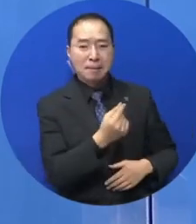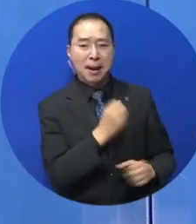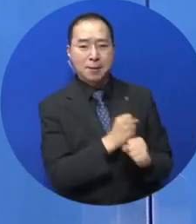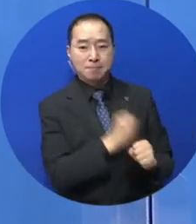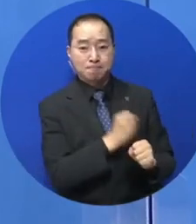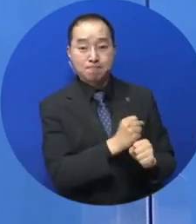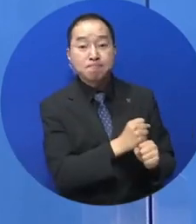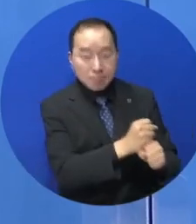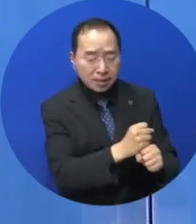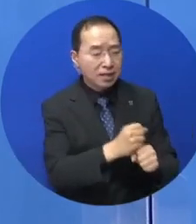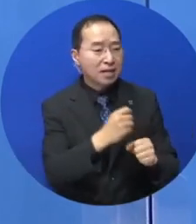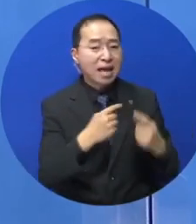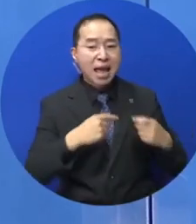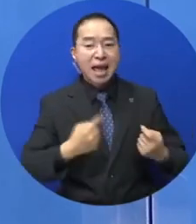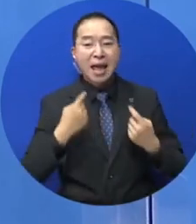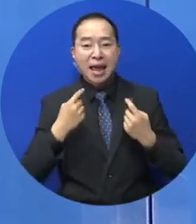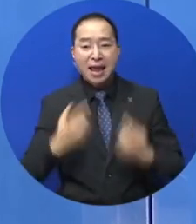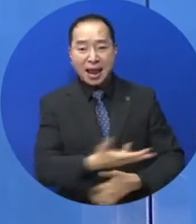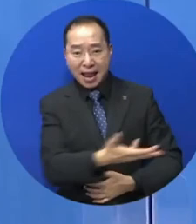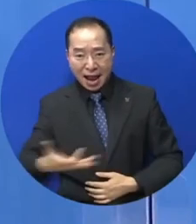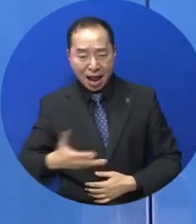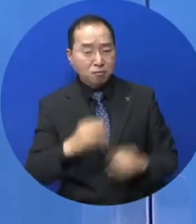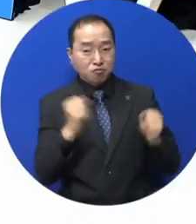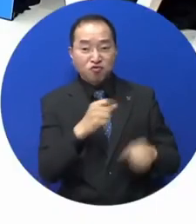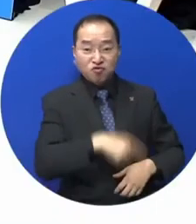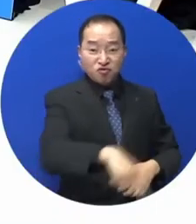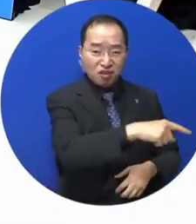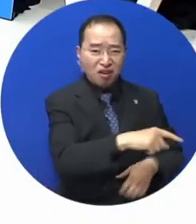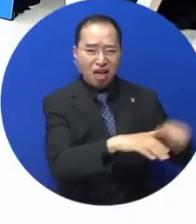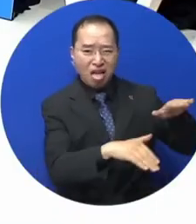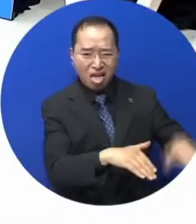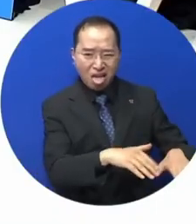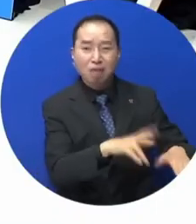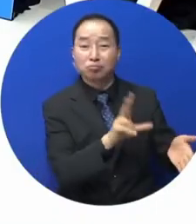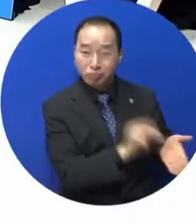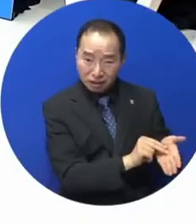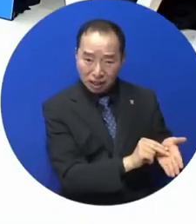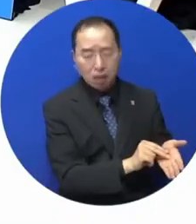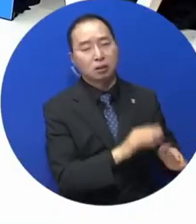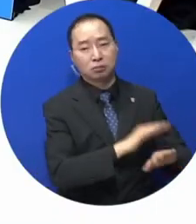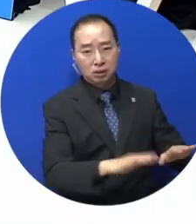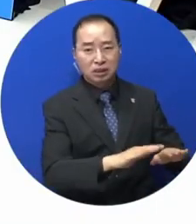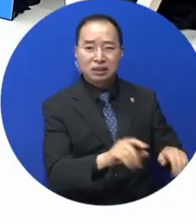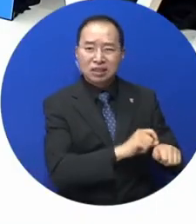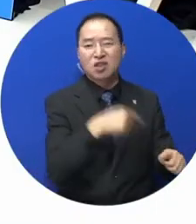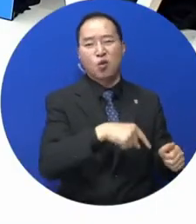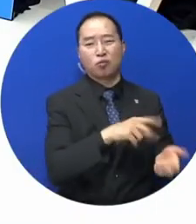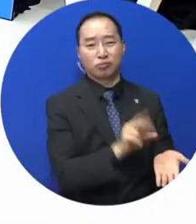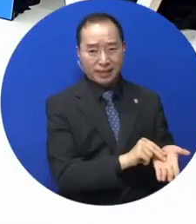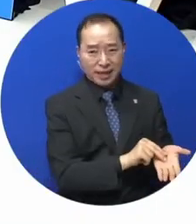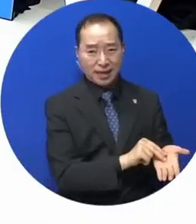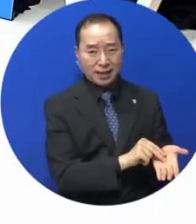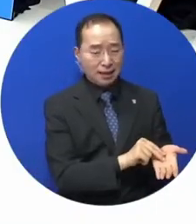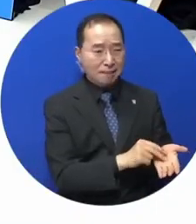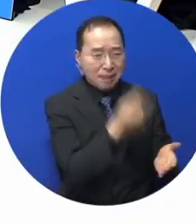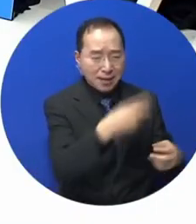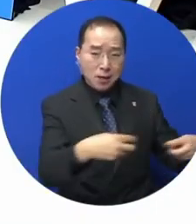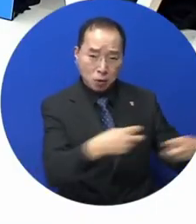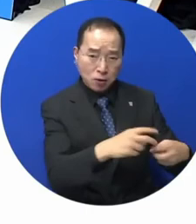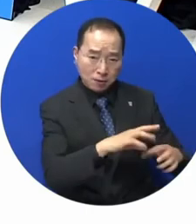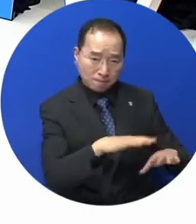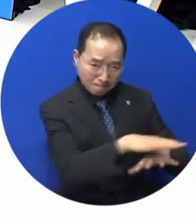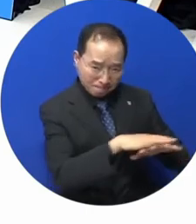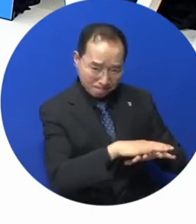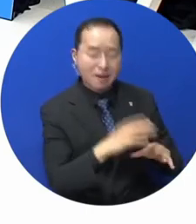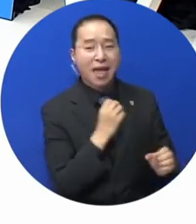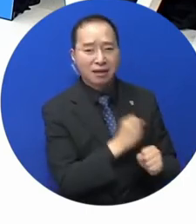착공해서 강북 지역의 불균형 격차, 특히 교통 인프라에서 이것들 조기에 해결해드리겠다 이런